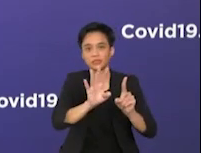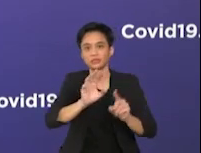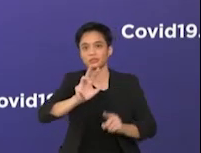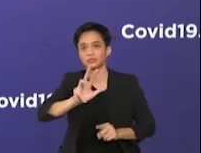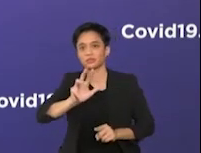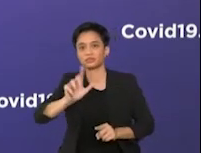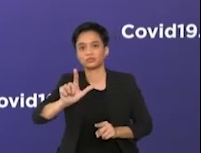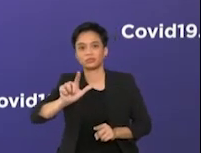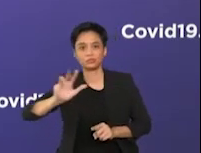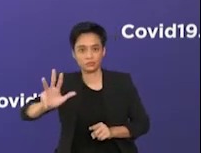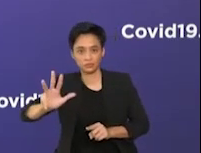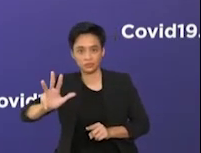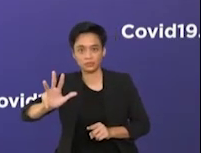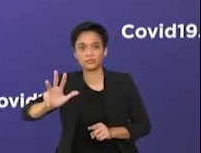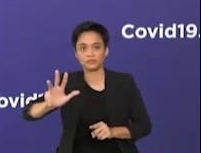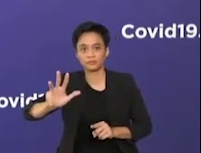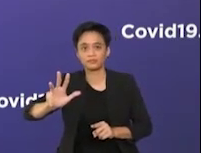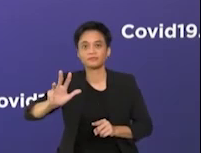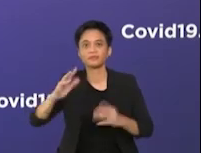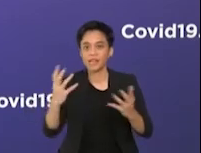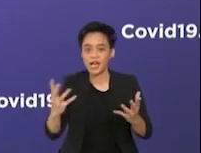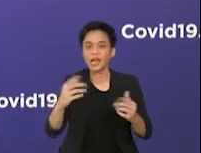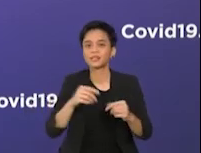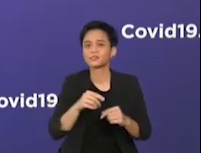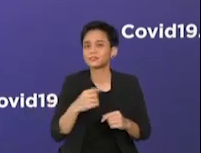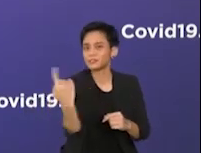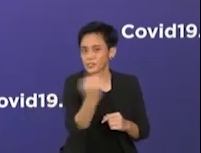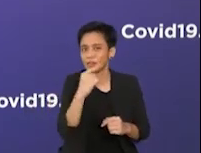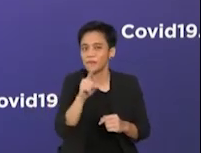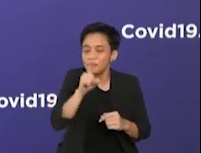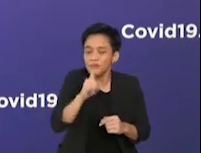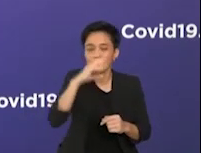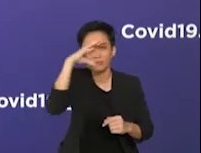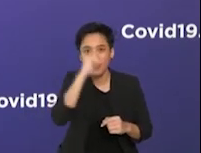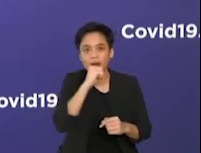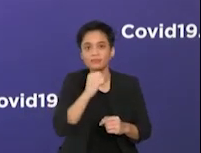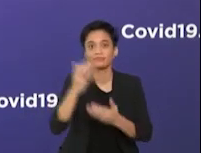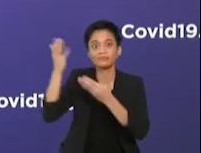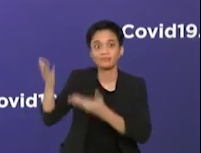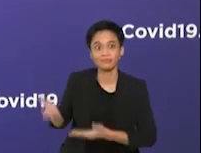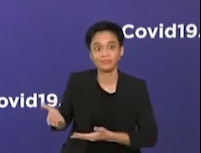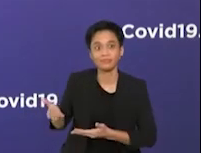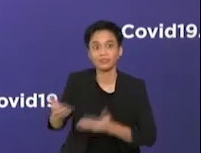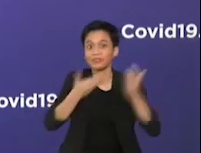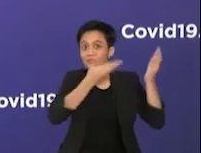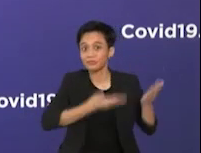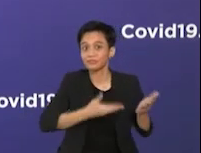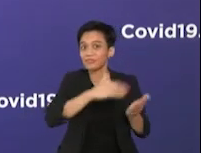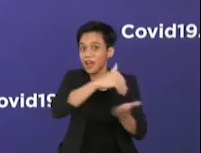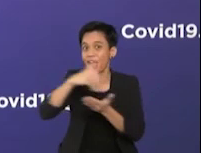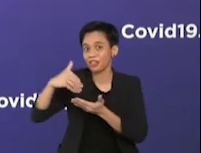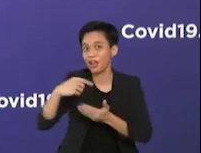4979 orang ini yang perlu kita pahami bahwa inilah data-data yang kita miliki